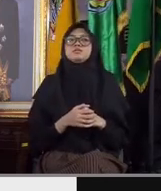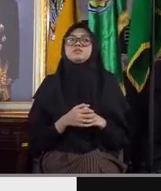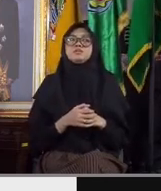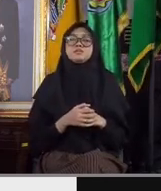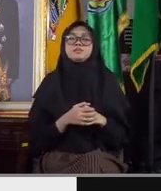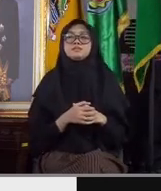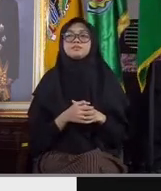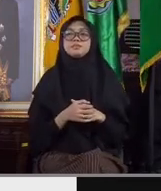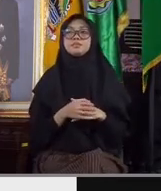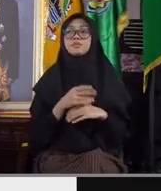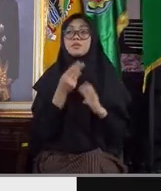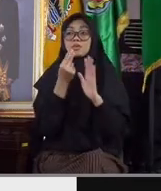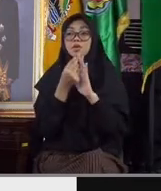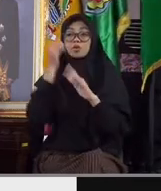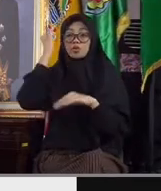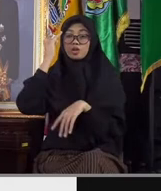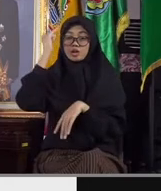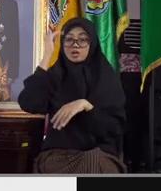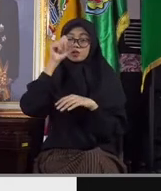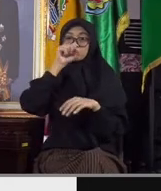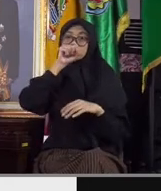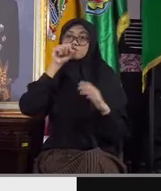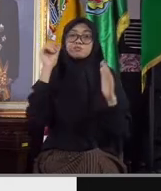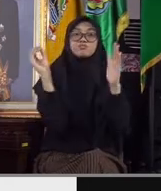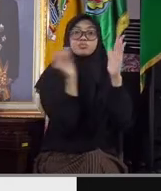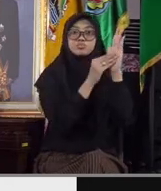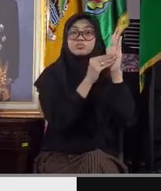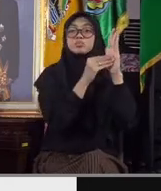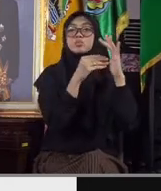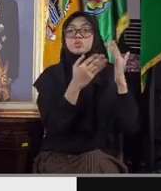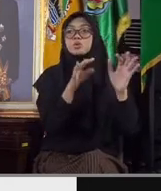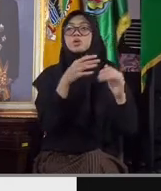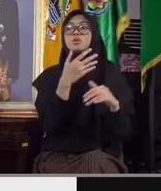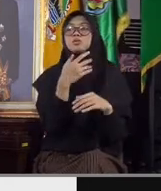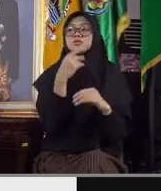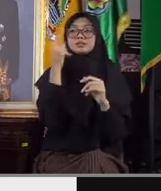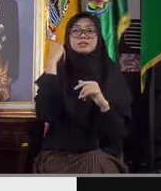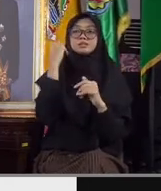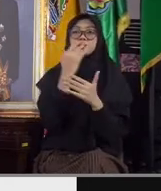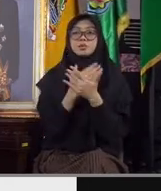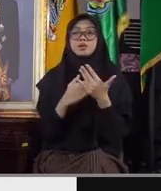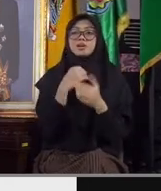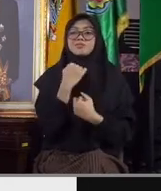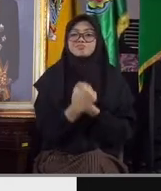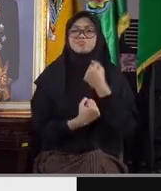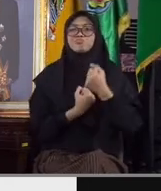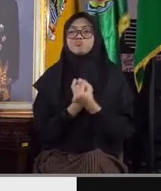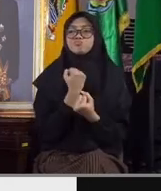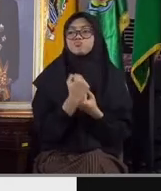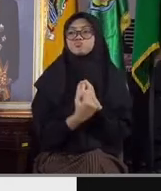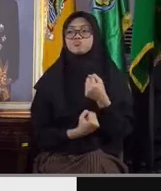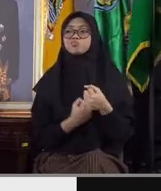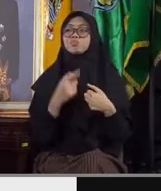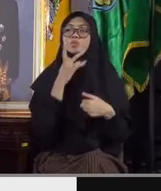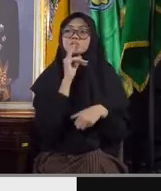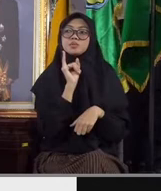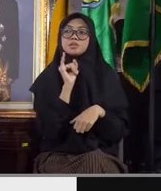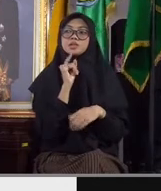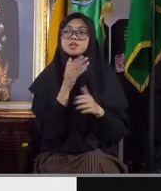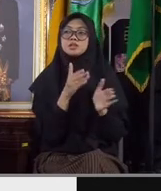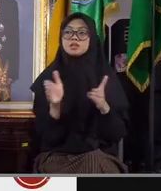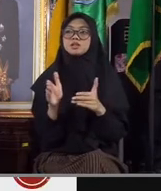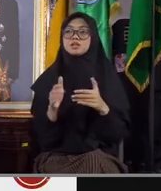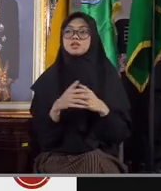setelah ekonomi kreatif kemudian dicanangkan, Semarang atau Jawa Tengah, terutama Jawa Tengah, akhirnya menjadi